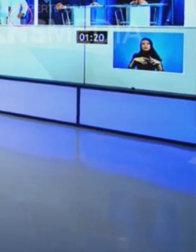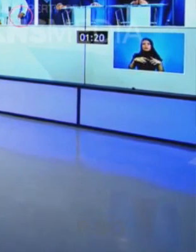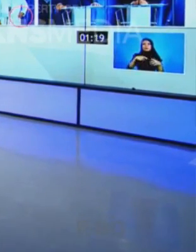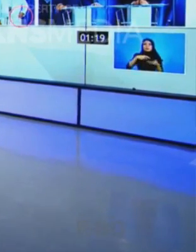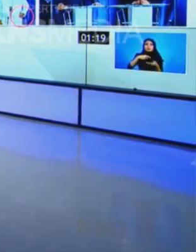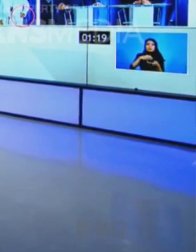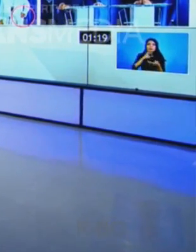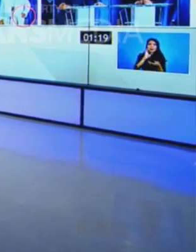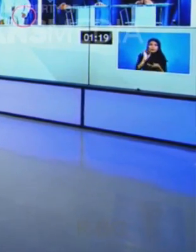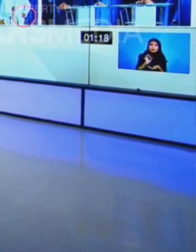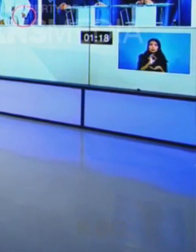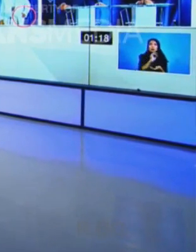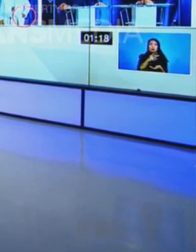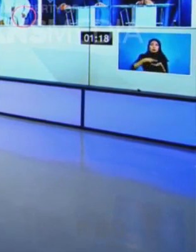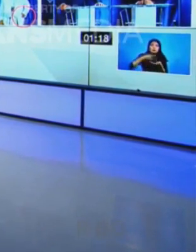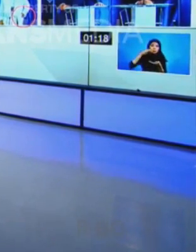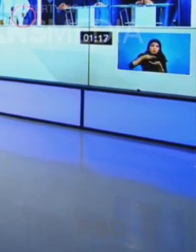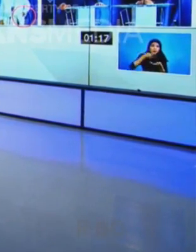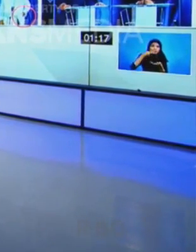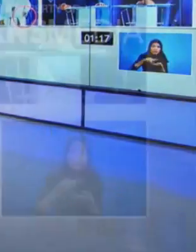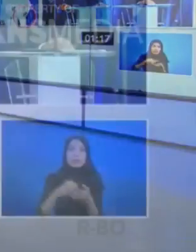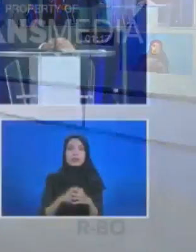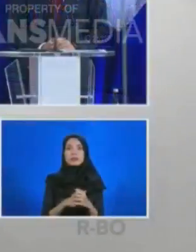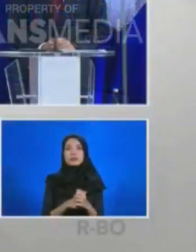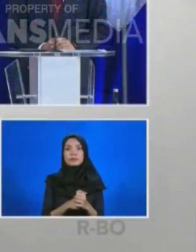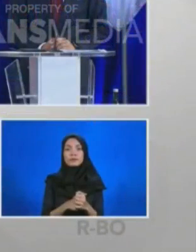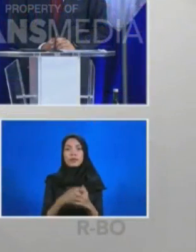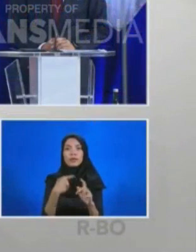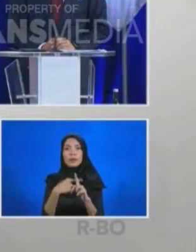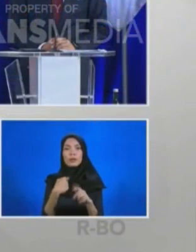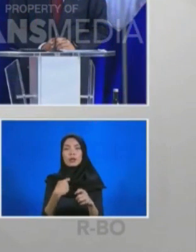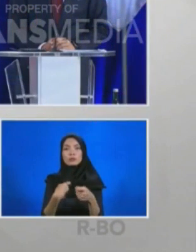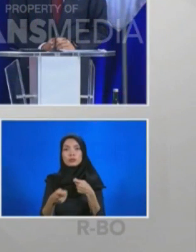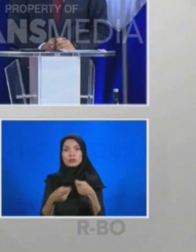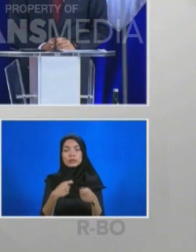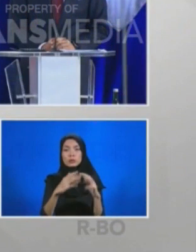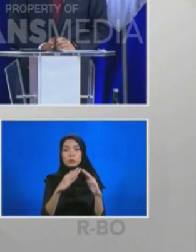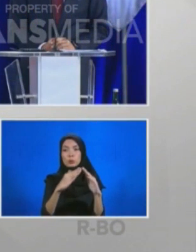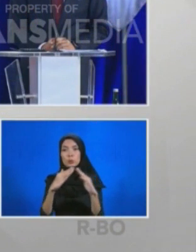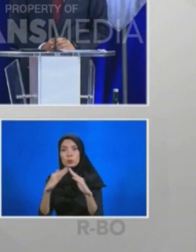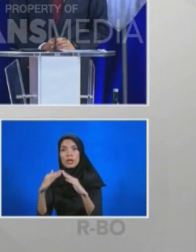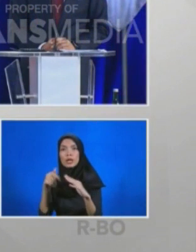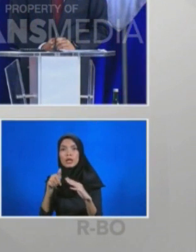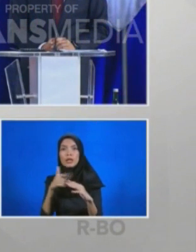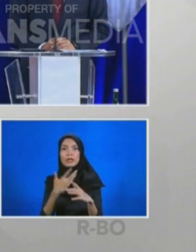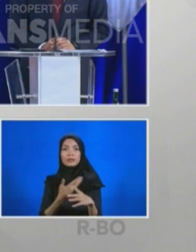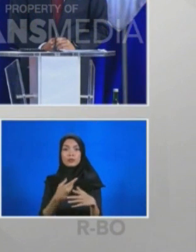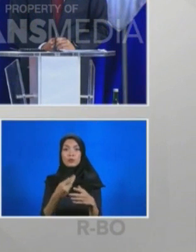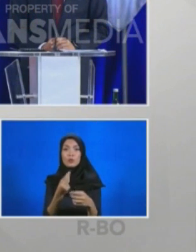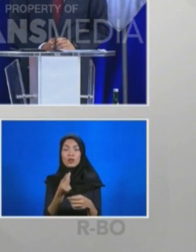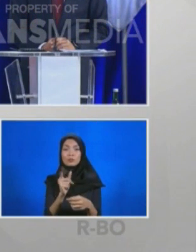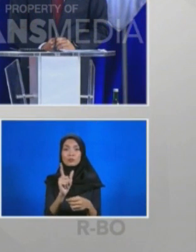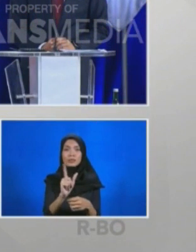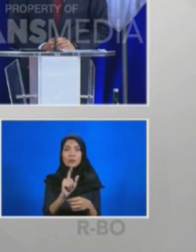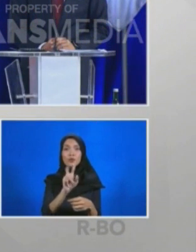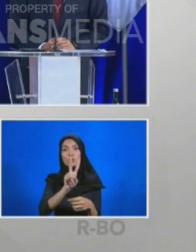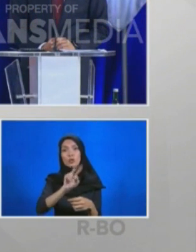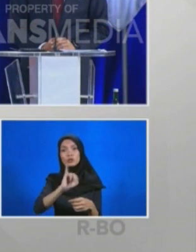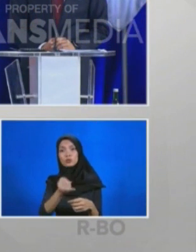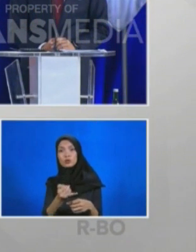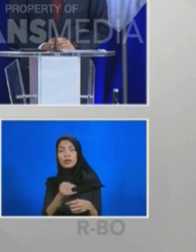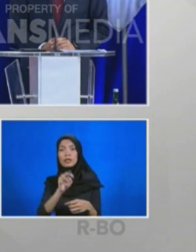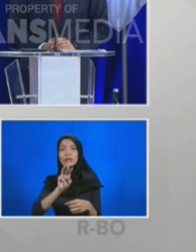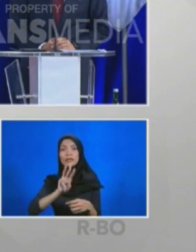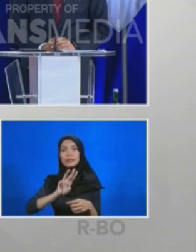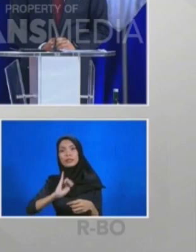bersama-samaayam kemudian e usaha-usaha rumah tangga zaman hanya jingar